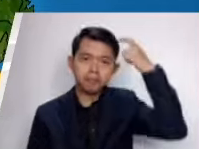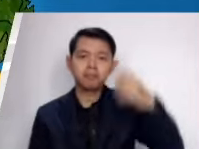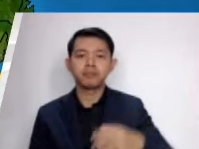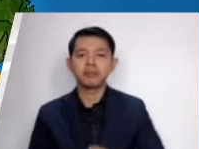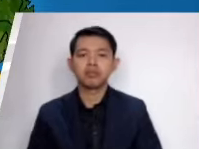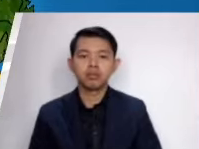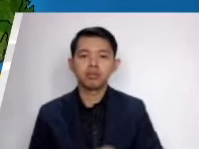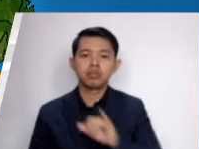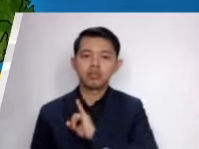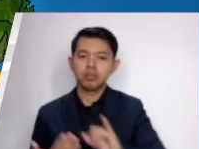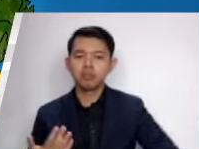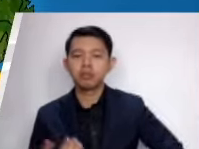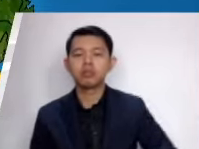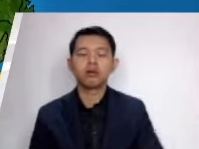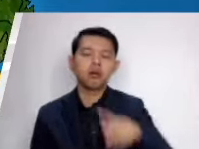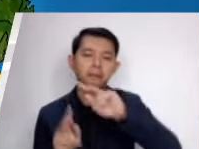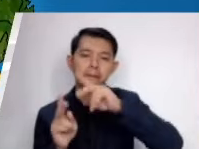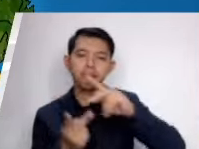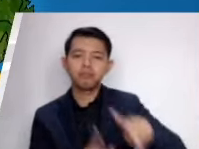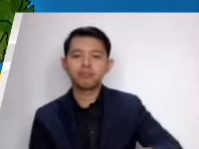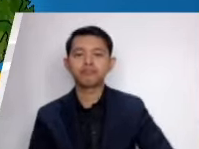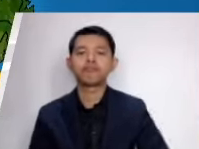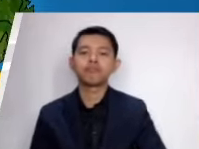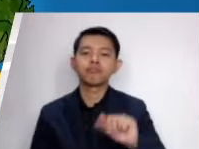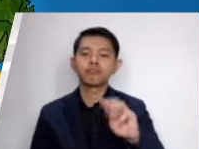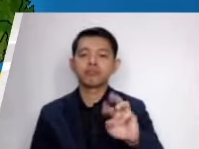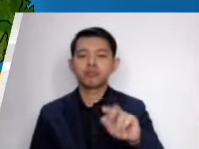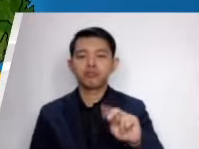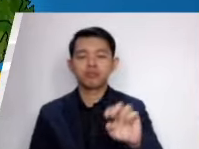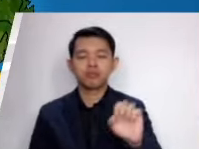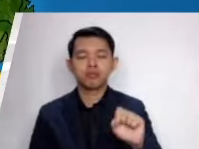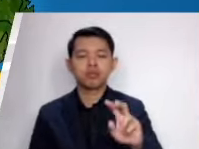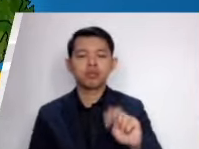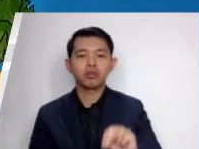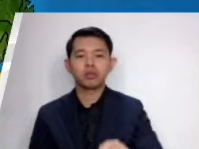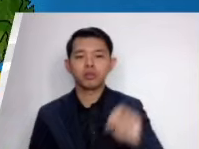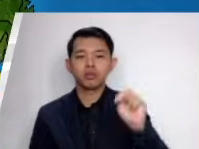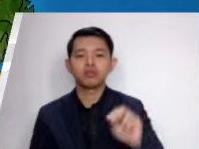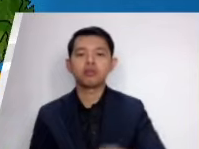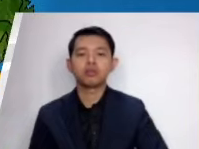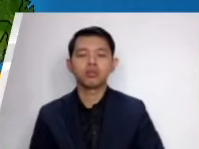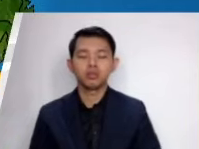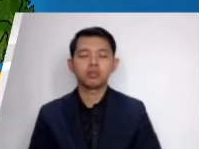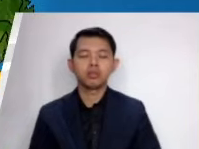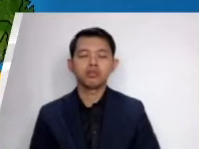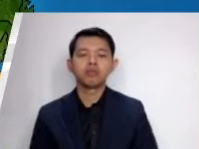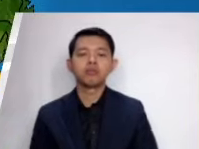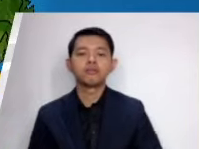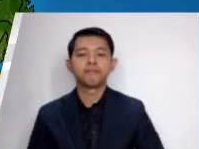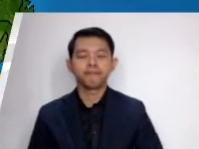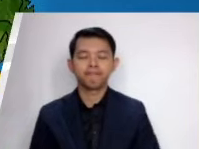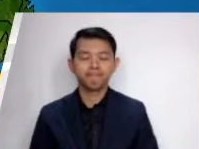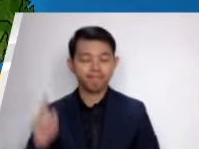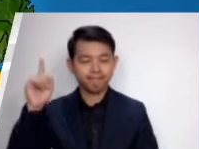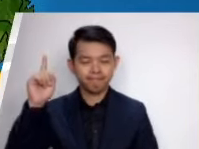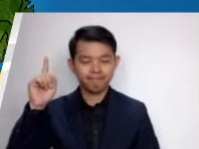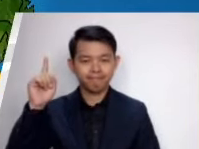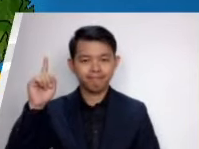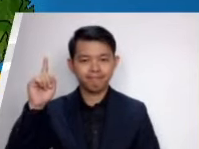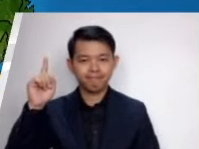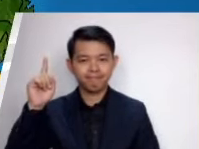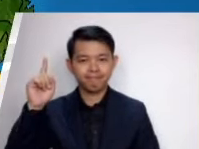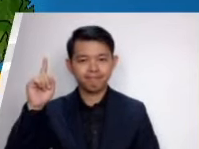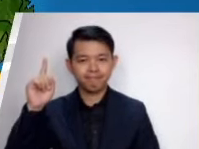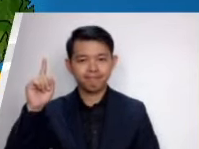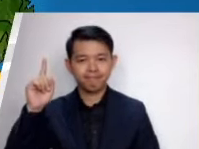Palawan, Dait, Camarines Norte, Tacloban, Leyte, Dipolog, Zamboanga del Norte at sa Zamboanga City.